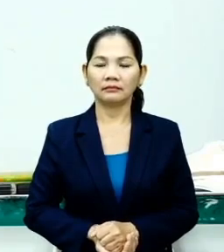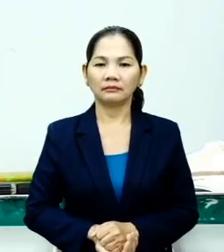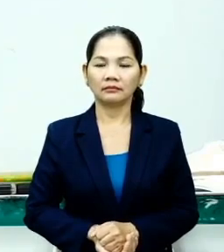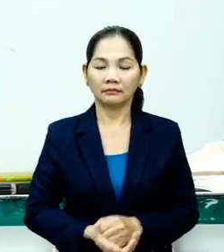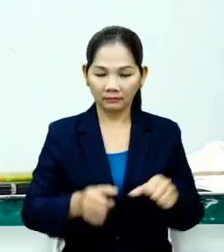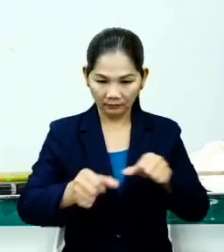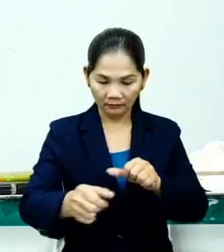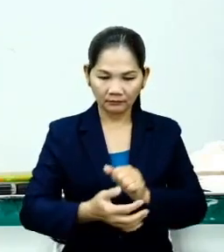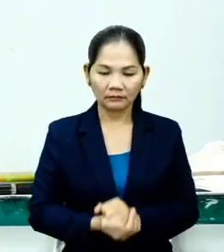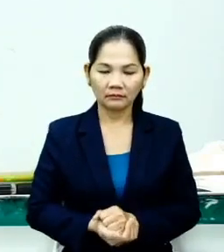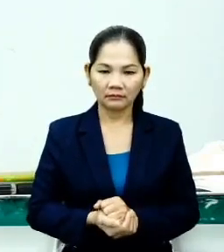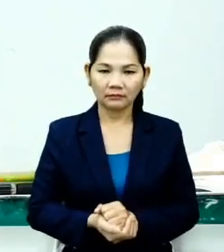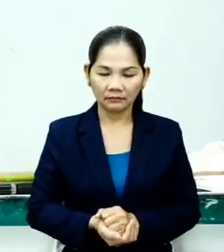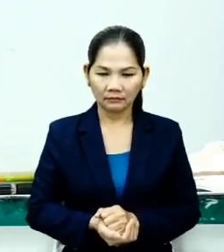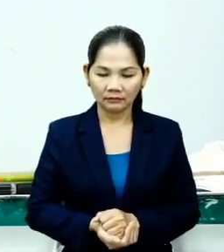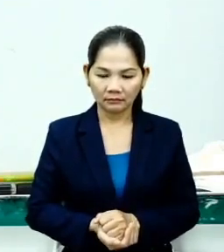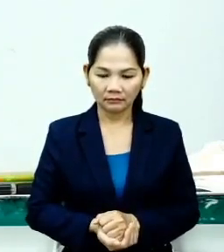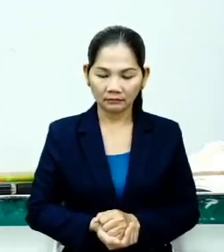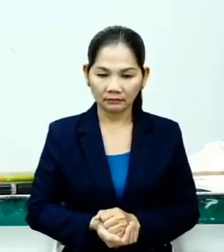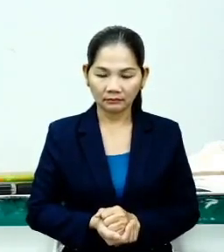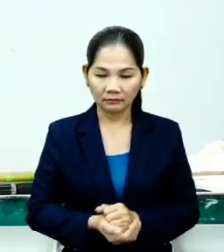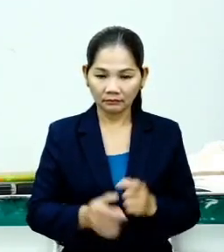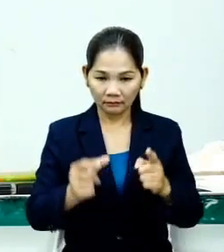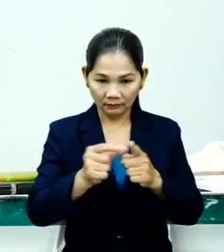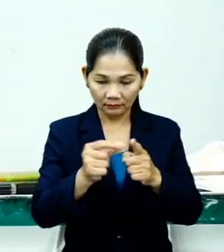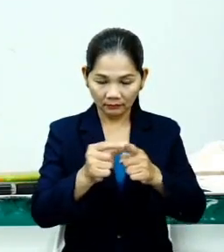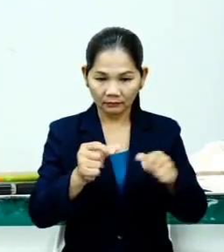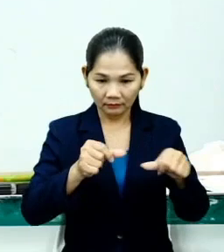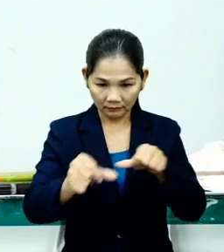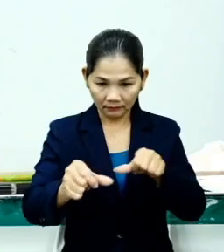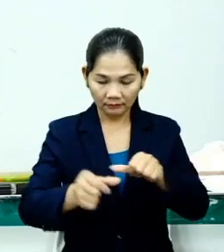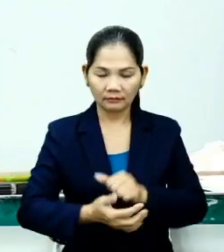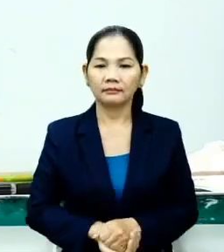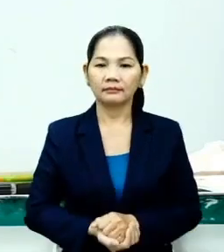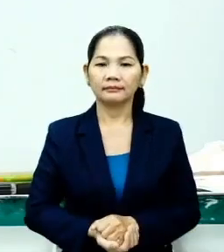Chà chị bánh to dương ăn bịa bánh to tiện nó con.